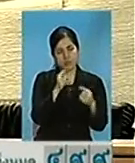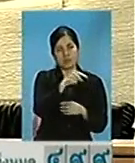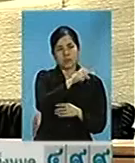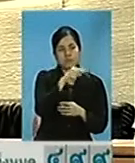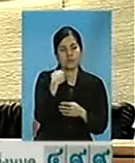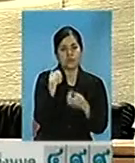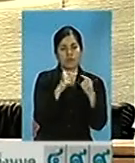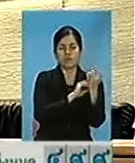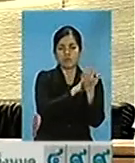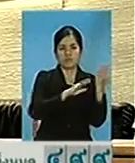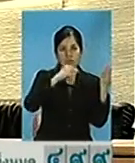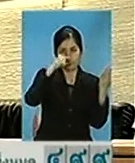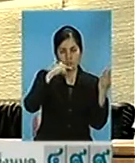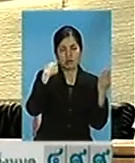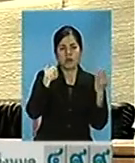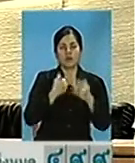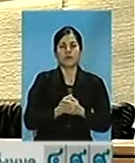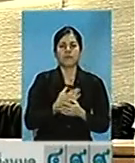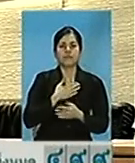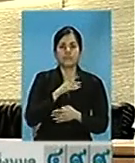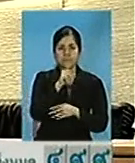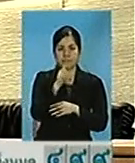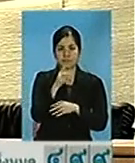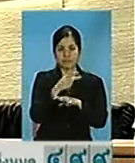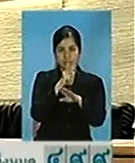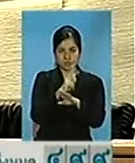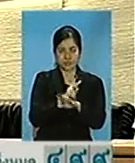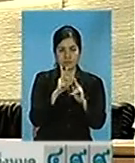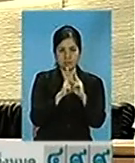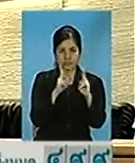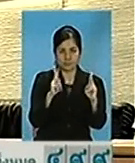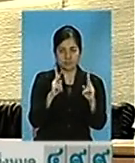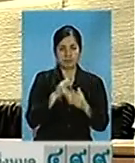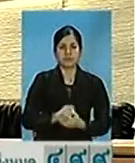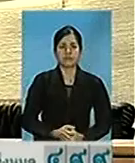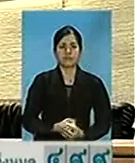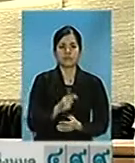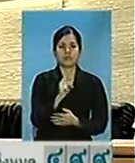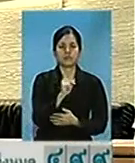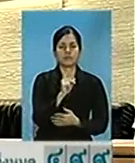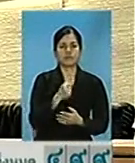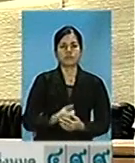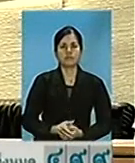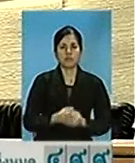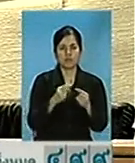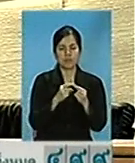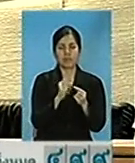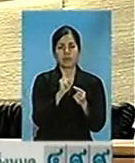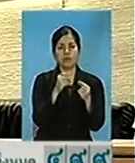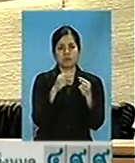มขออนุญาตถามท่านประธานกรรมธิการหรือกรรมธิการว่าผลิตพันยาง